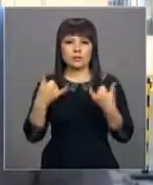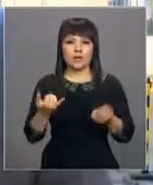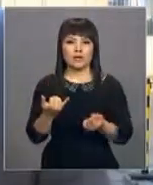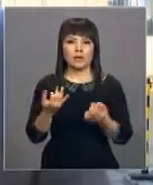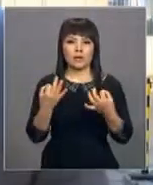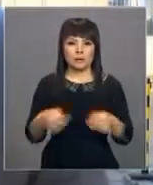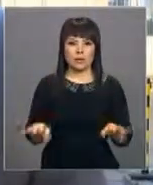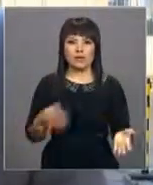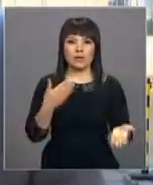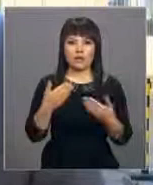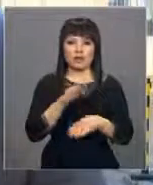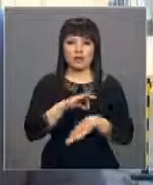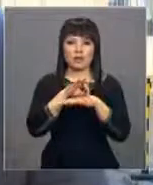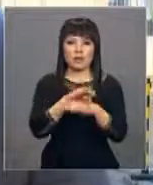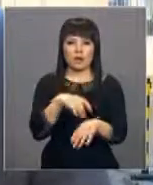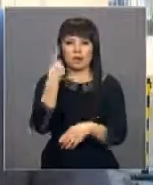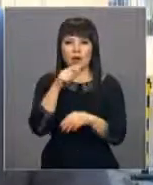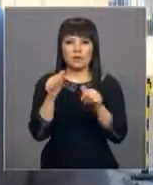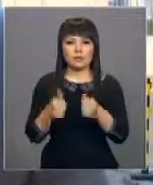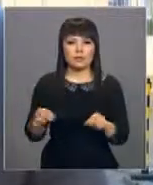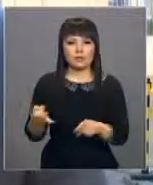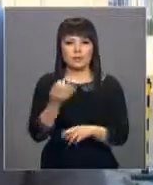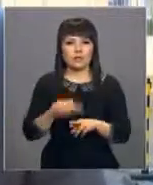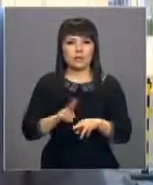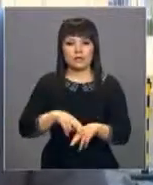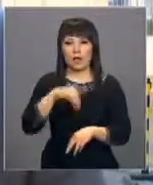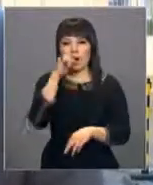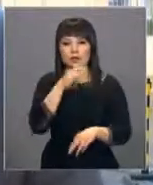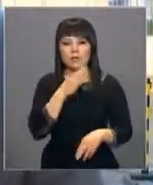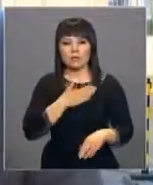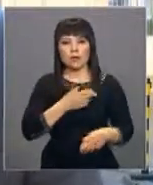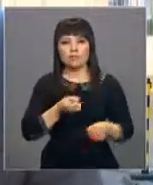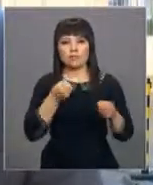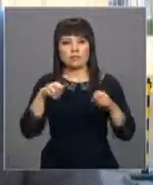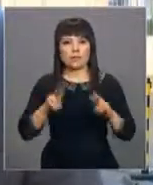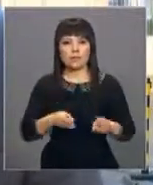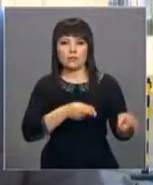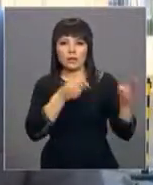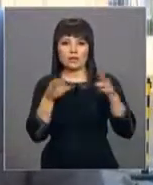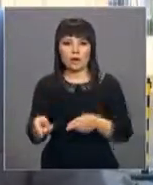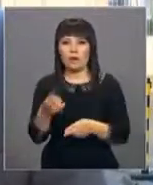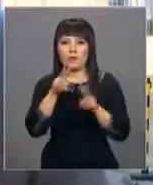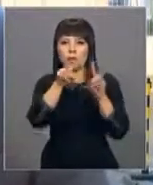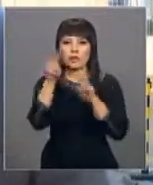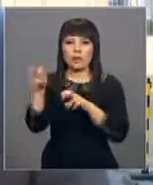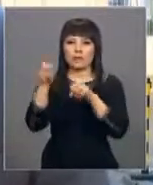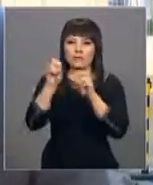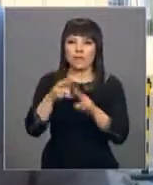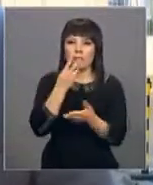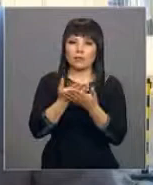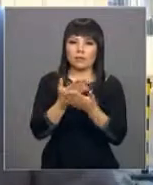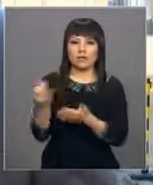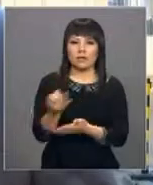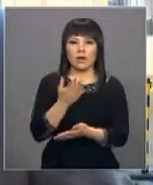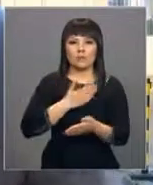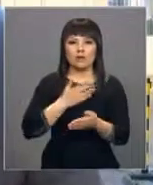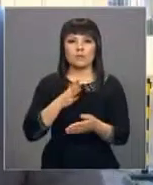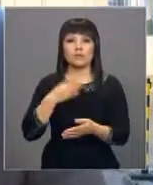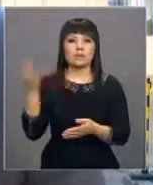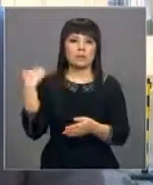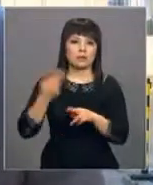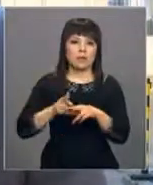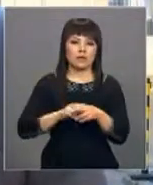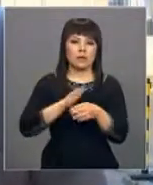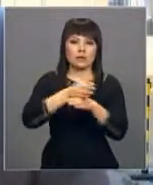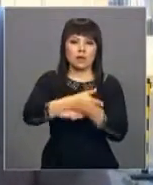демократиялық түрде өтетініне еш шүбәм жоқ. Мен Қазақстанға байқаушы ретінде бірінші рет барам. Бұған дейін жұмыс сапарымен бірнеше рет болғанмын. Тағы да